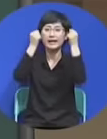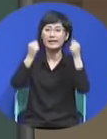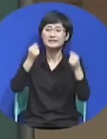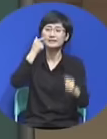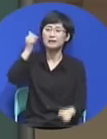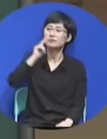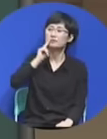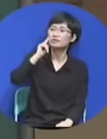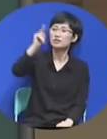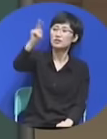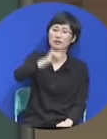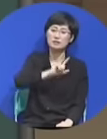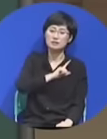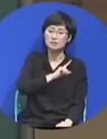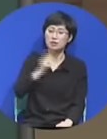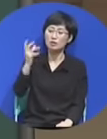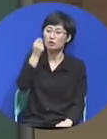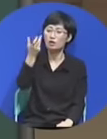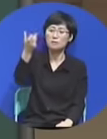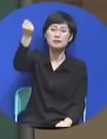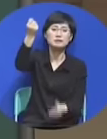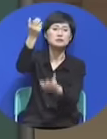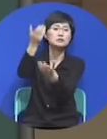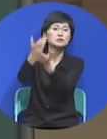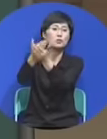이름이 거룩히 여김을 받으시오.